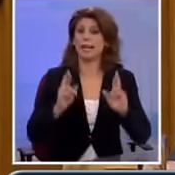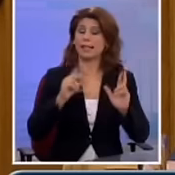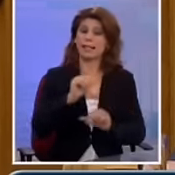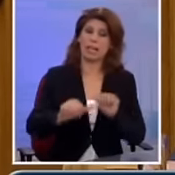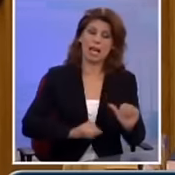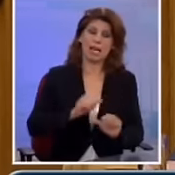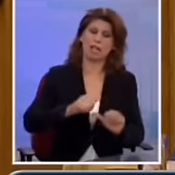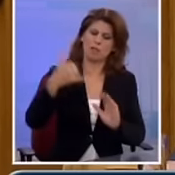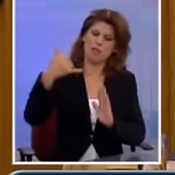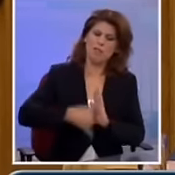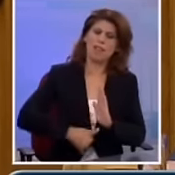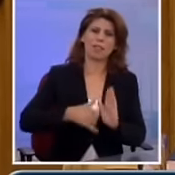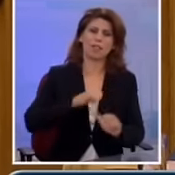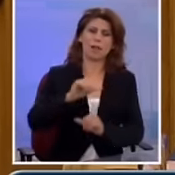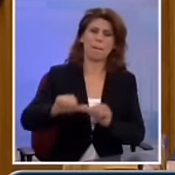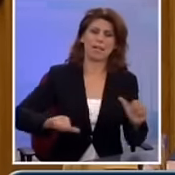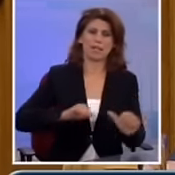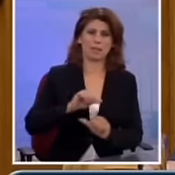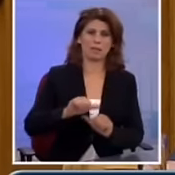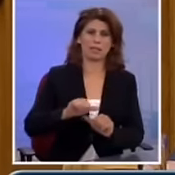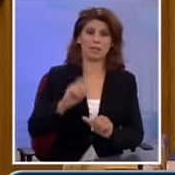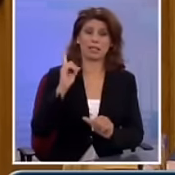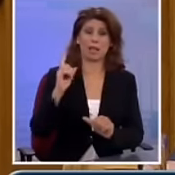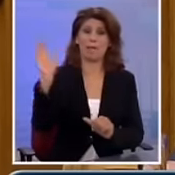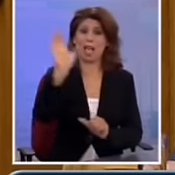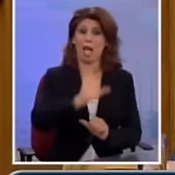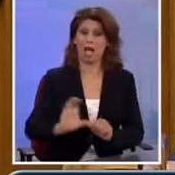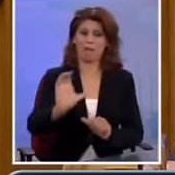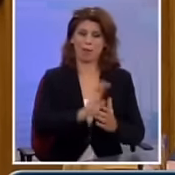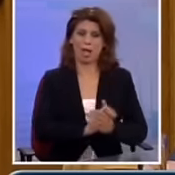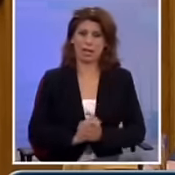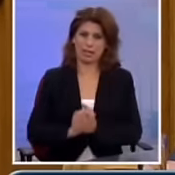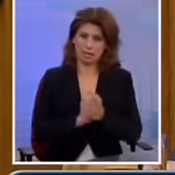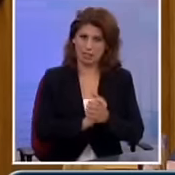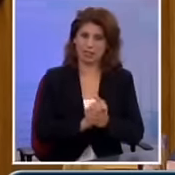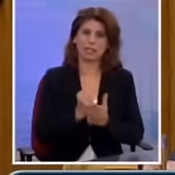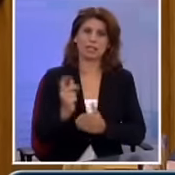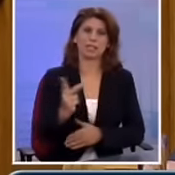αλλάξει ριζικά και να μετασχηματιστεί σε μια Ευρώπη της αλληλεγγύης και της